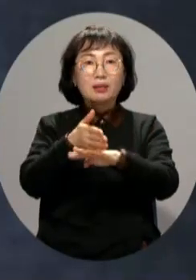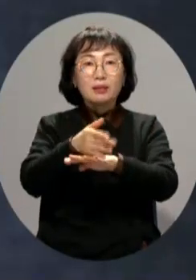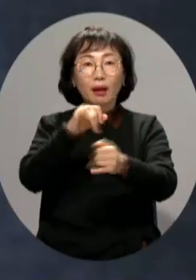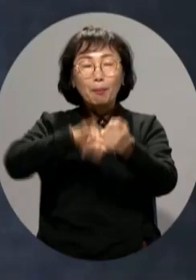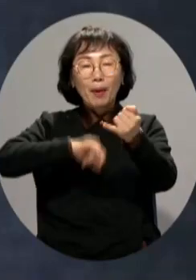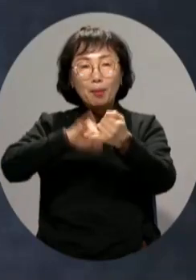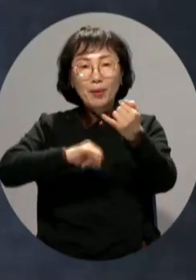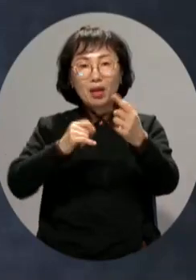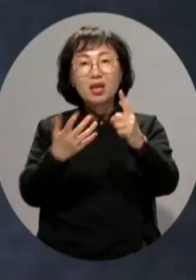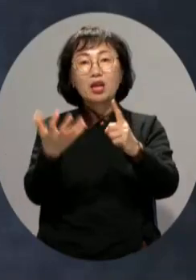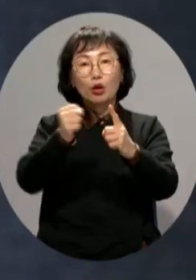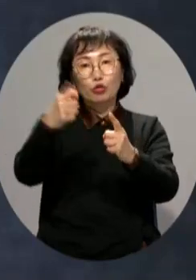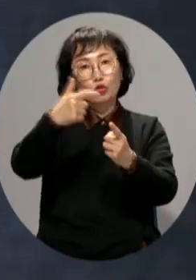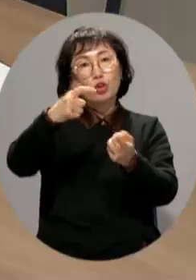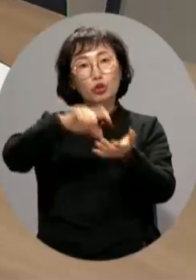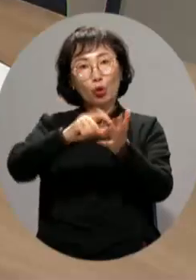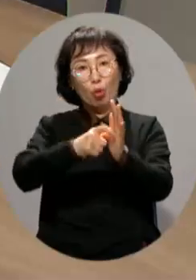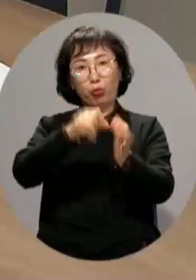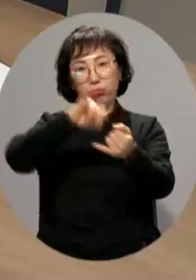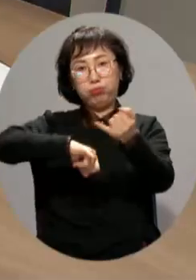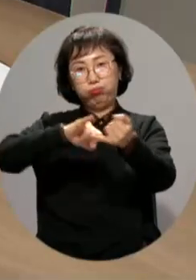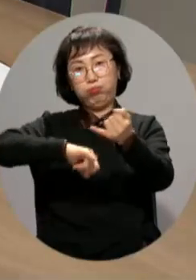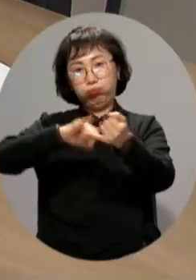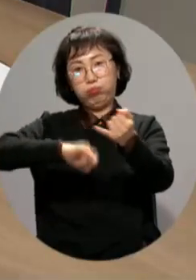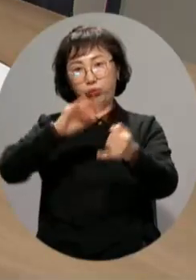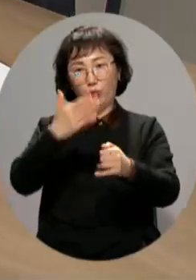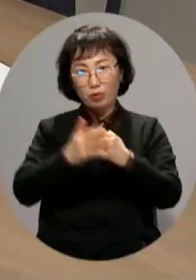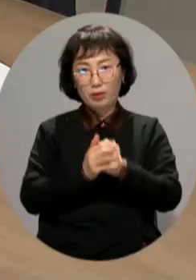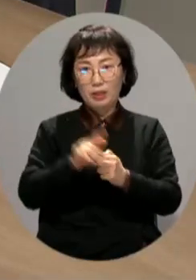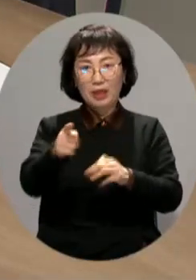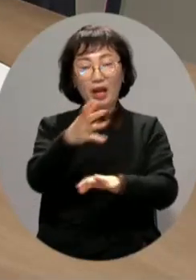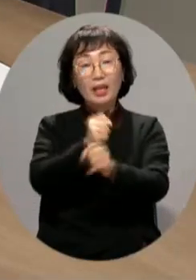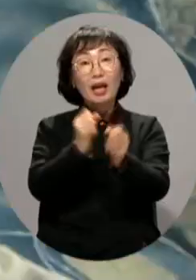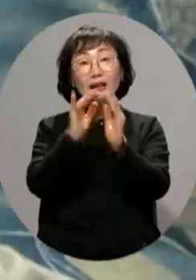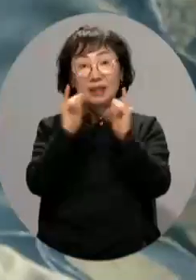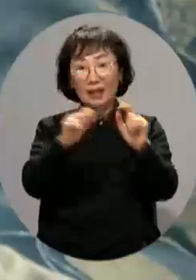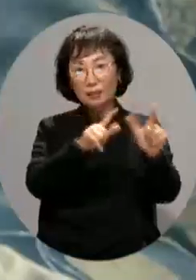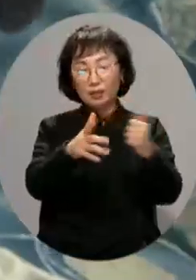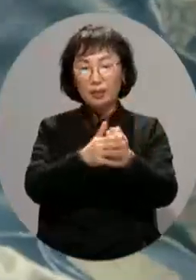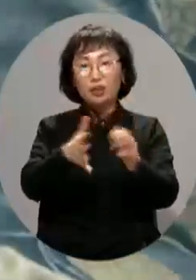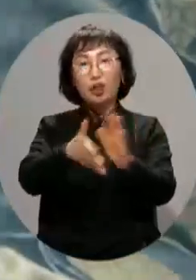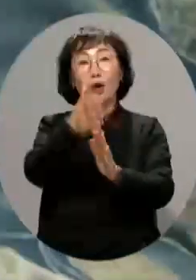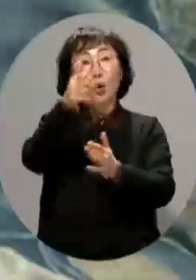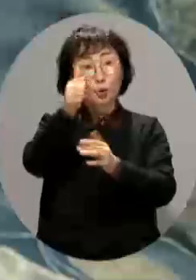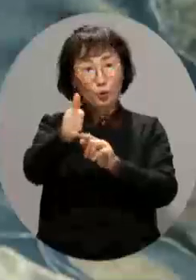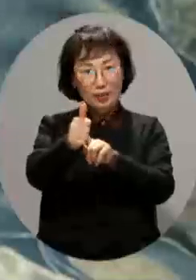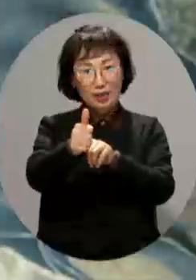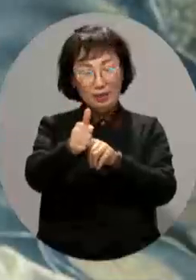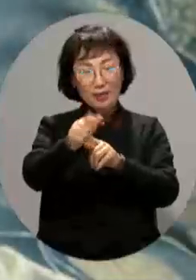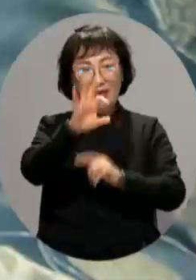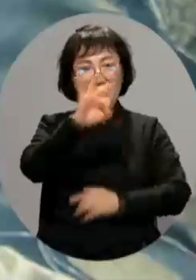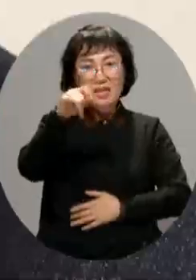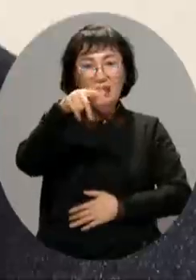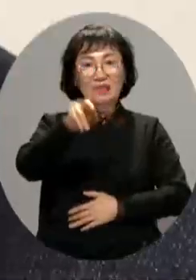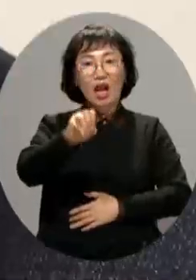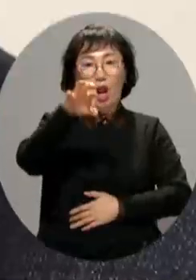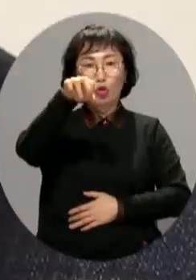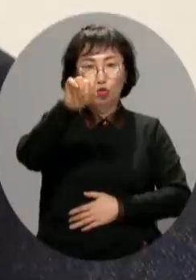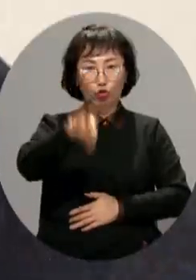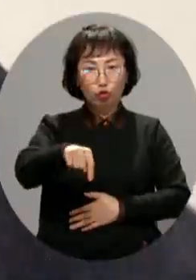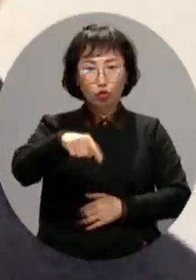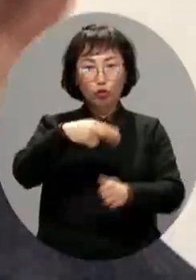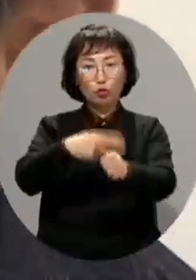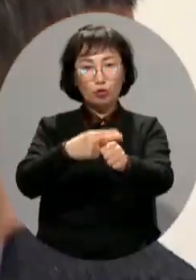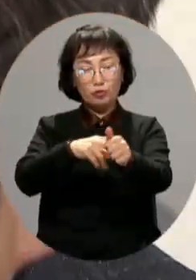1억 6천만원에 달했습니다 해당 계약을 맺은 사람은 현 총장인 이장호 교수입니다 밀린